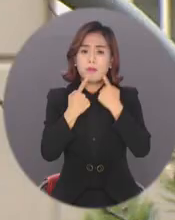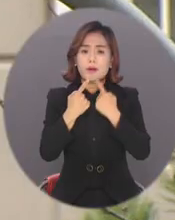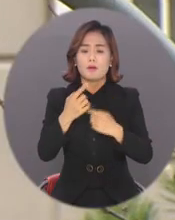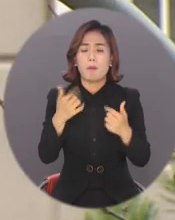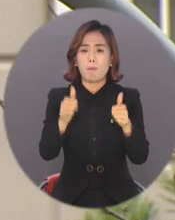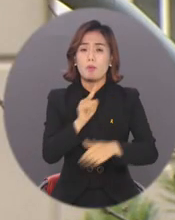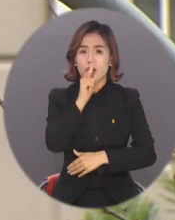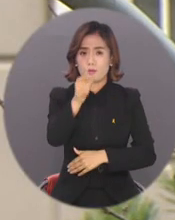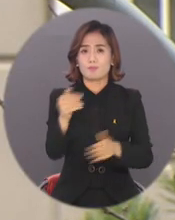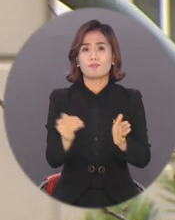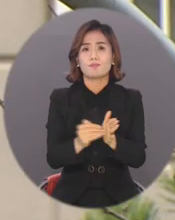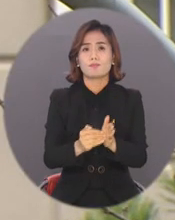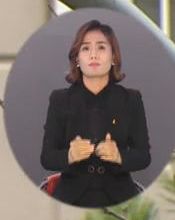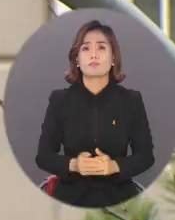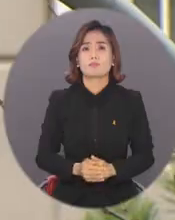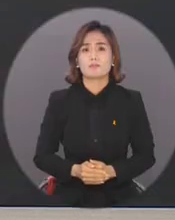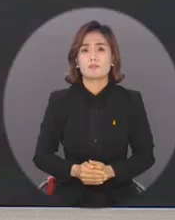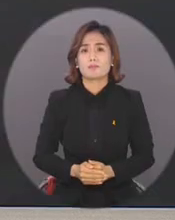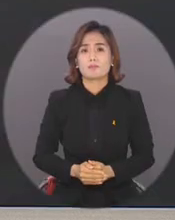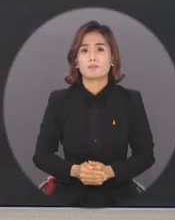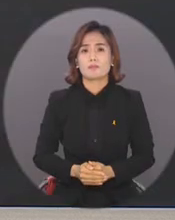혐의로 기소됐습니다.